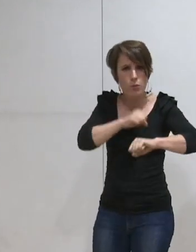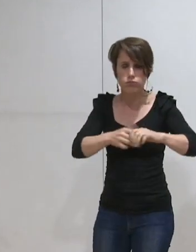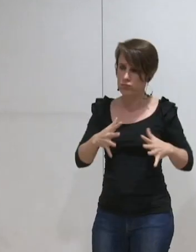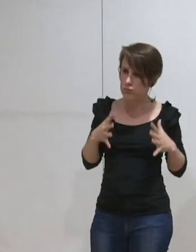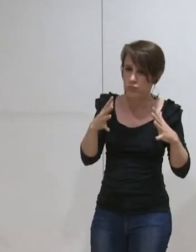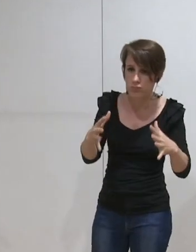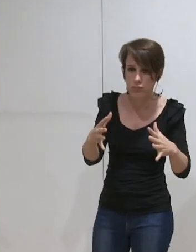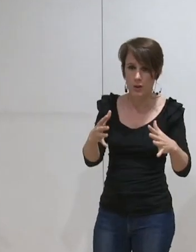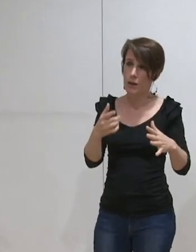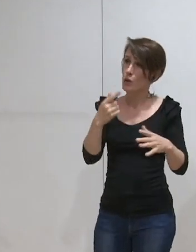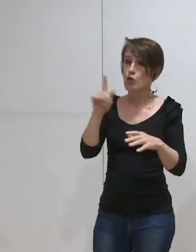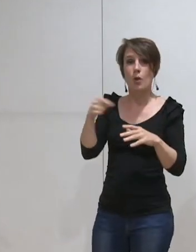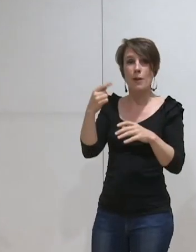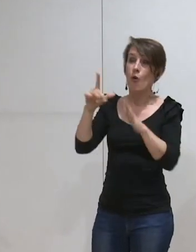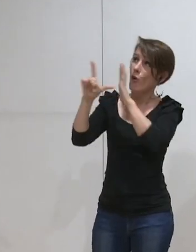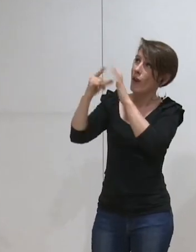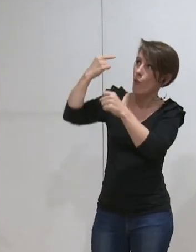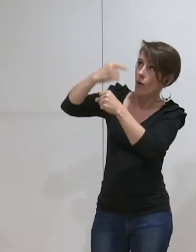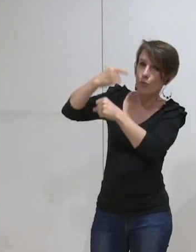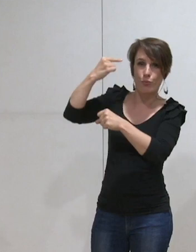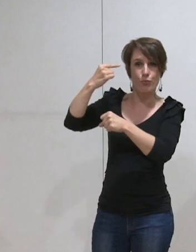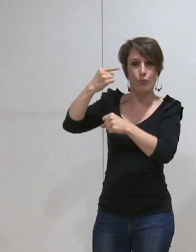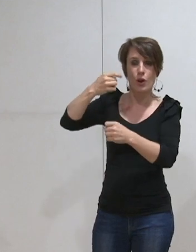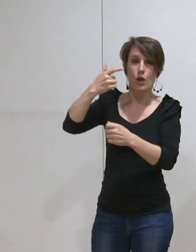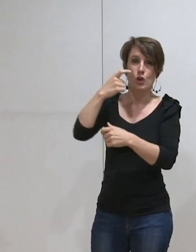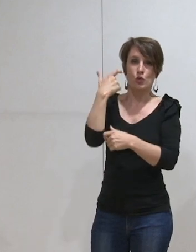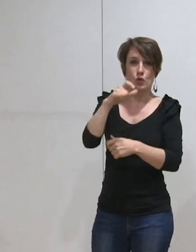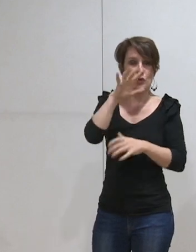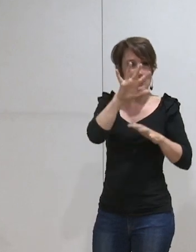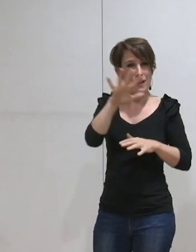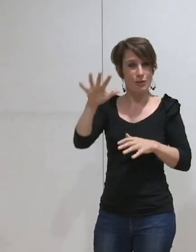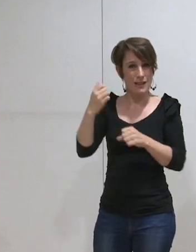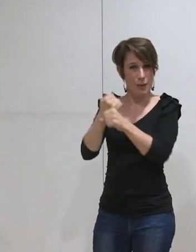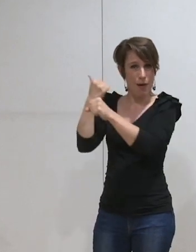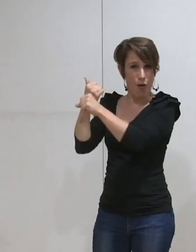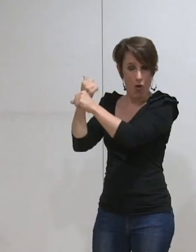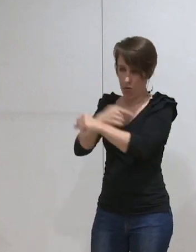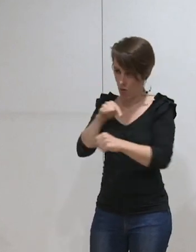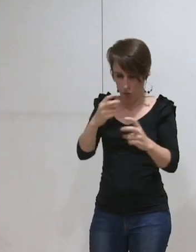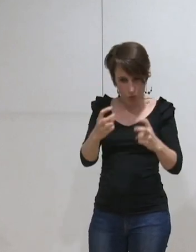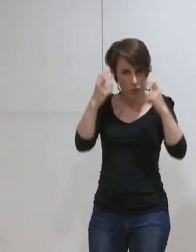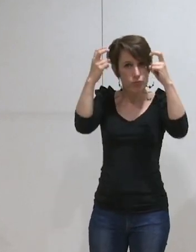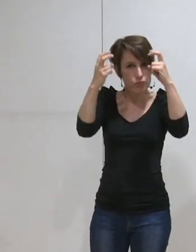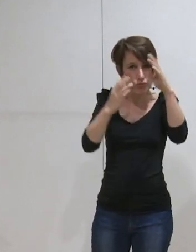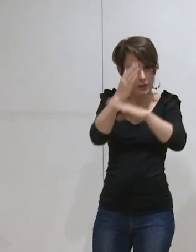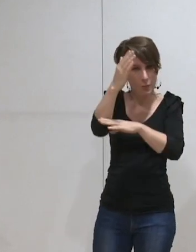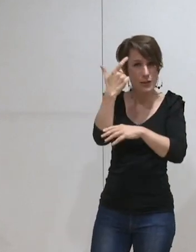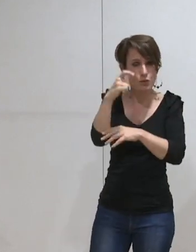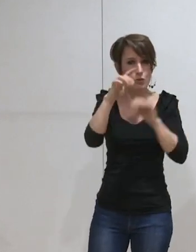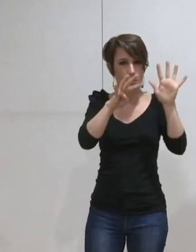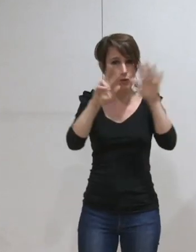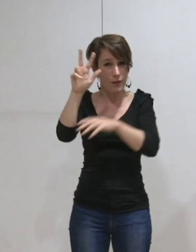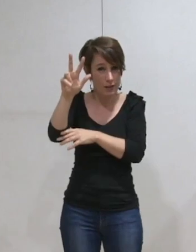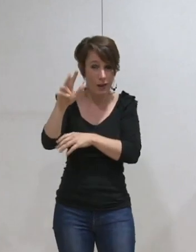plus que le minimum qui est imposé par la loi du flot qui est 255 par an et ces logements sont bien répartis sur l'ensemble des